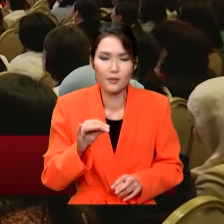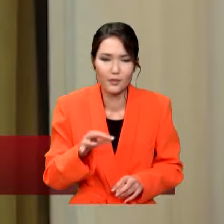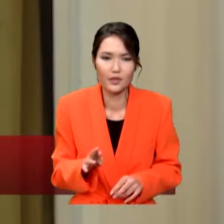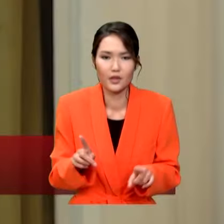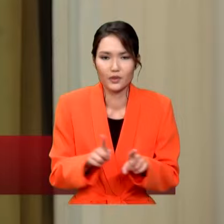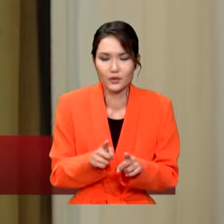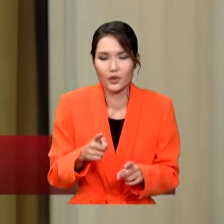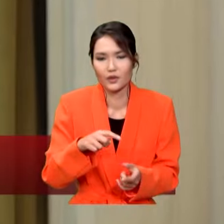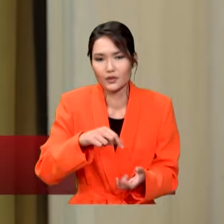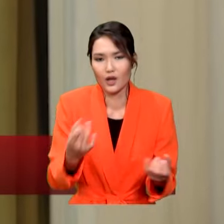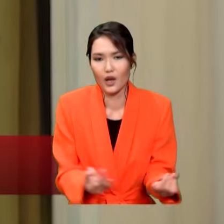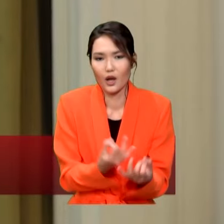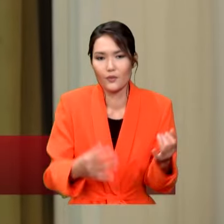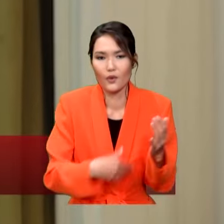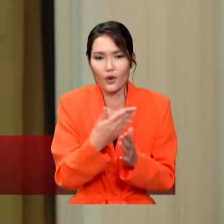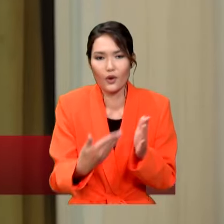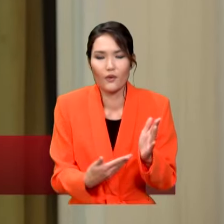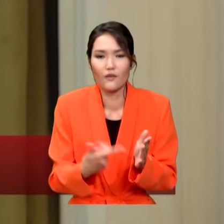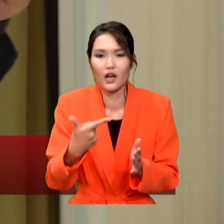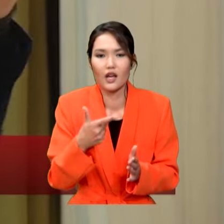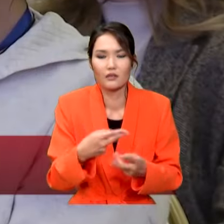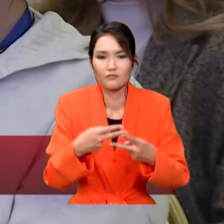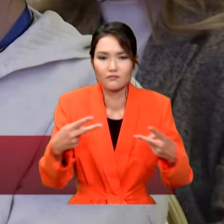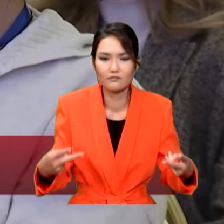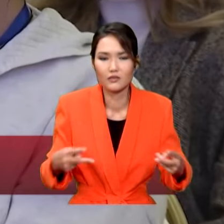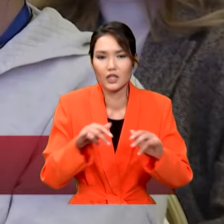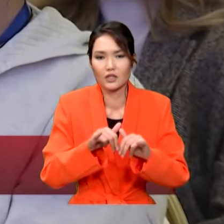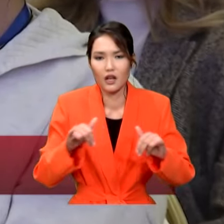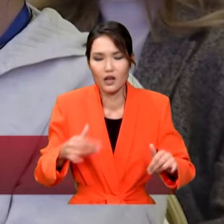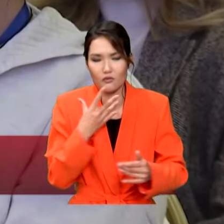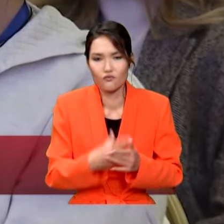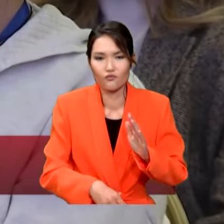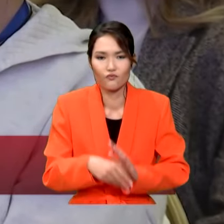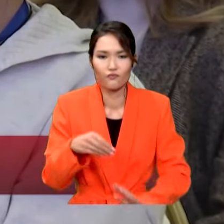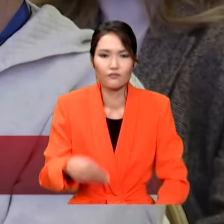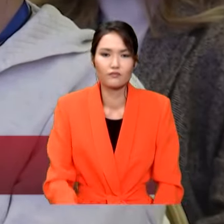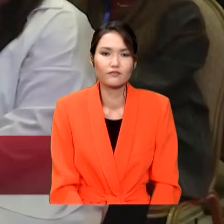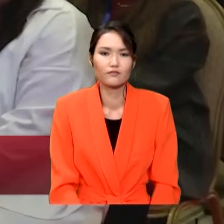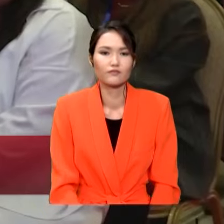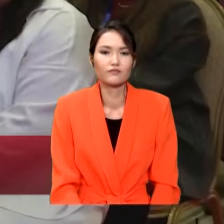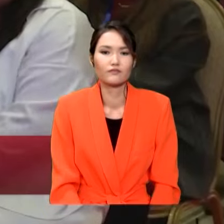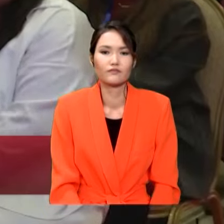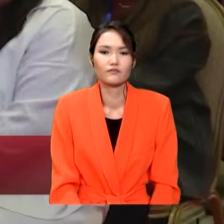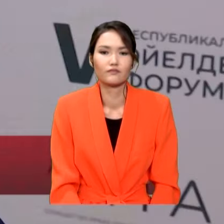страны. Они обсудили вопросы гендерного равенства и развития своего дела.